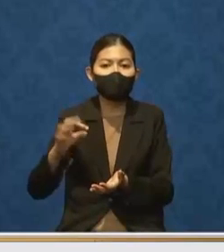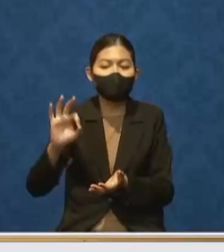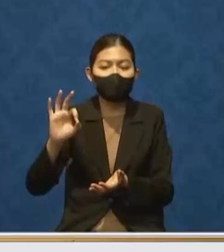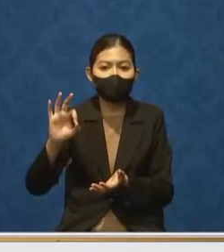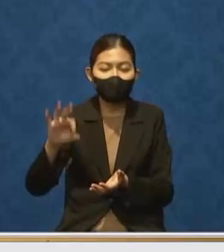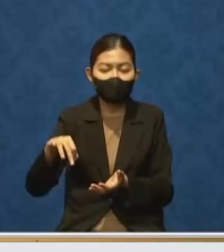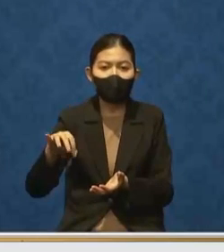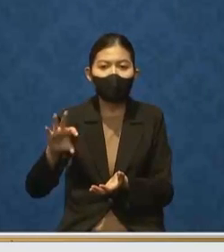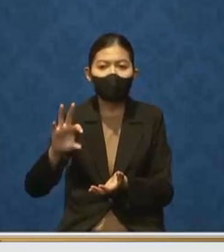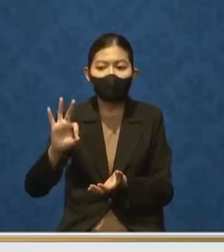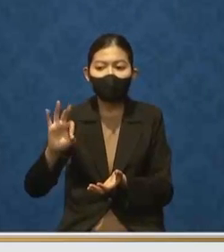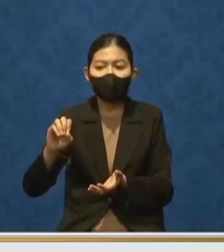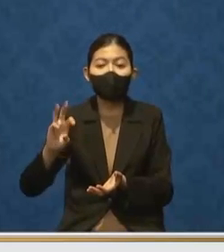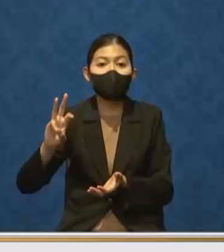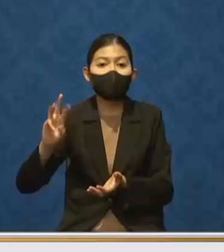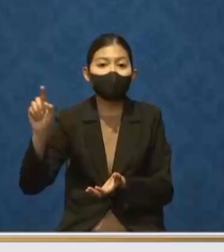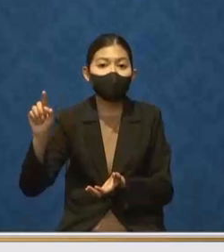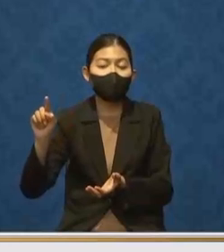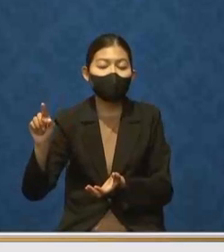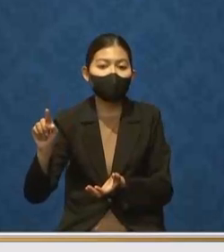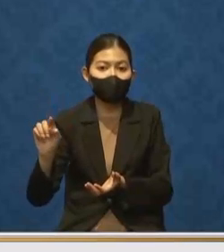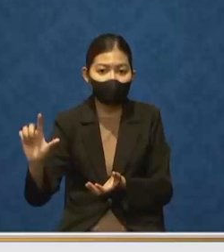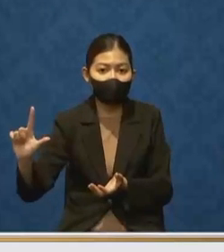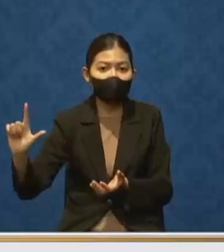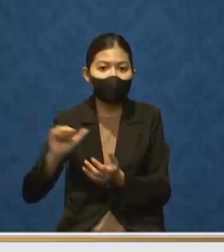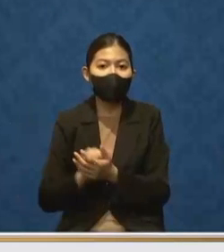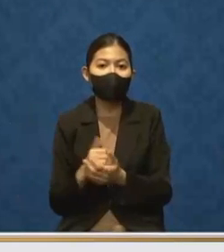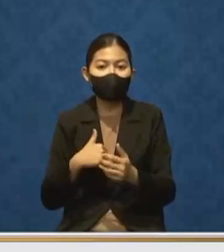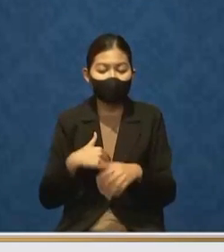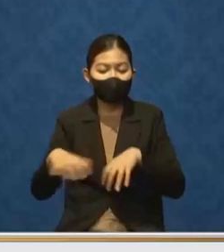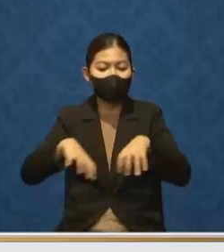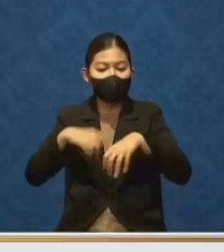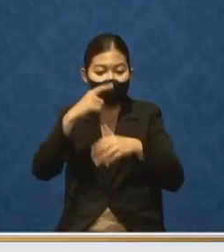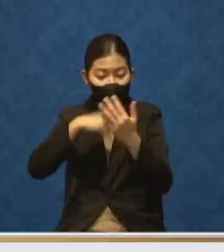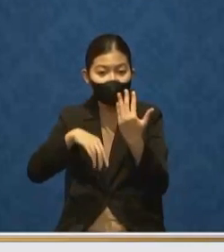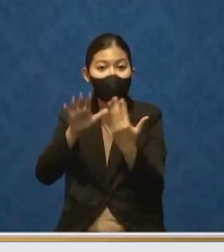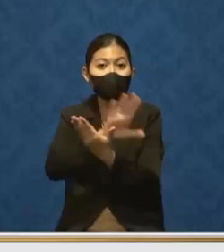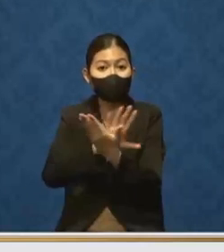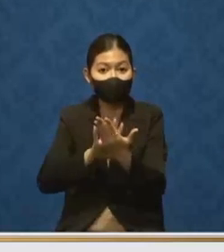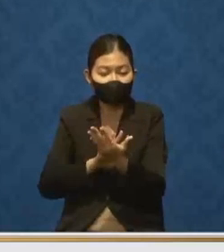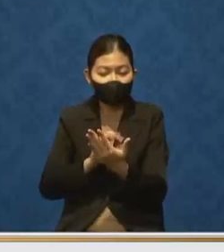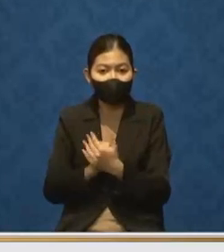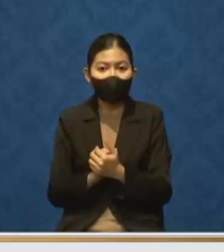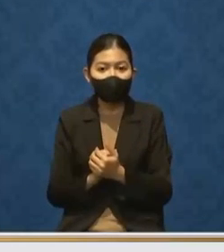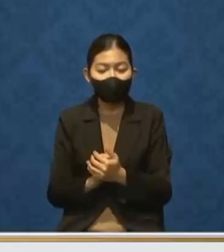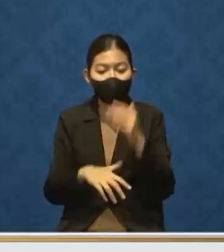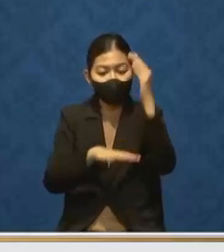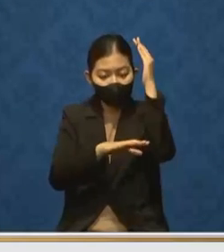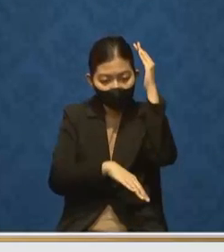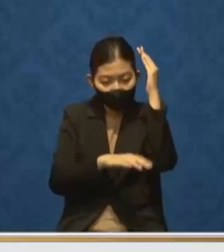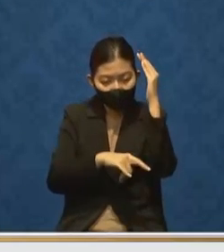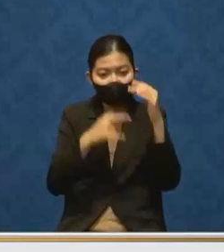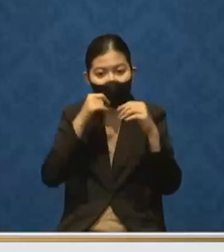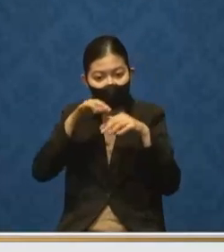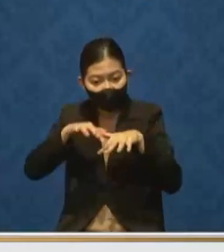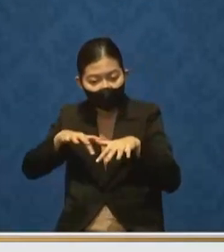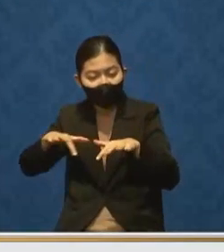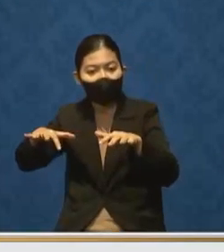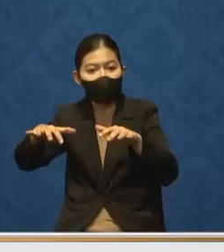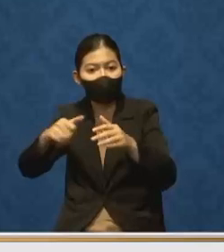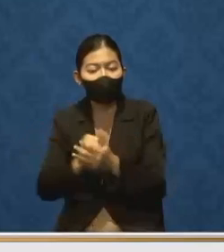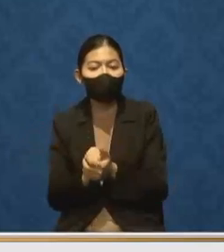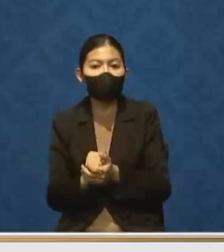19,919.6 ล้านบาทเพื่อรักษาความมั่นคงและความสงบเรียบร้อยภายในประเทศความมั่นคงชายแดนชายฝั่งทะเล